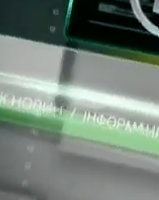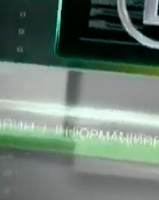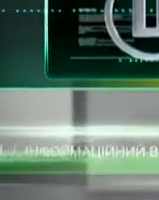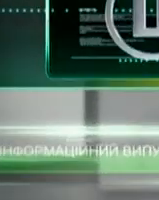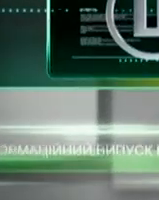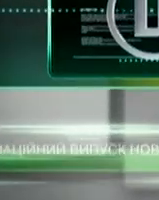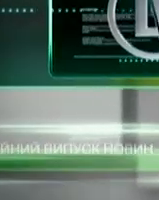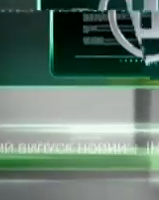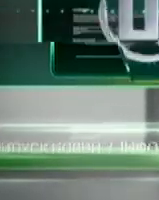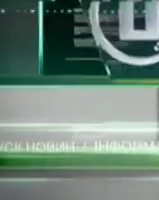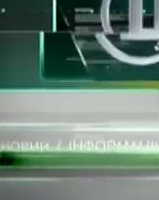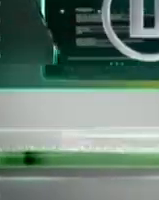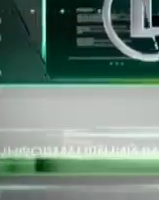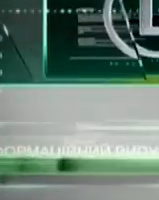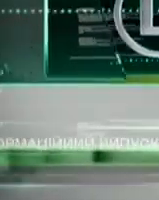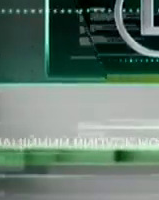Дякую. Дякую.